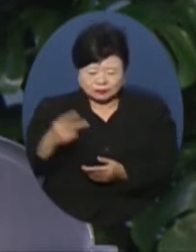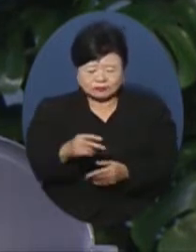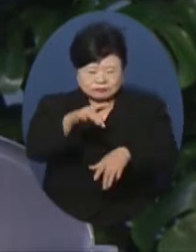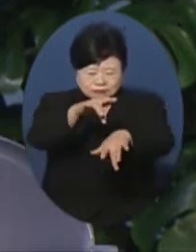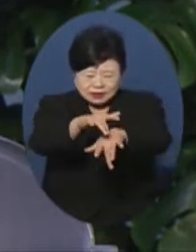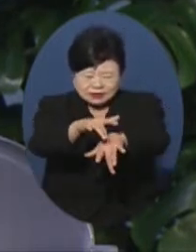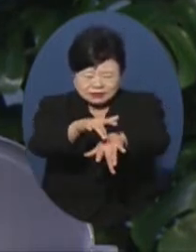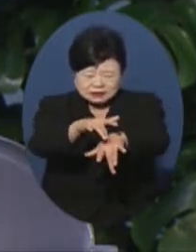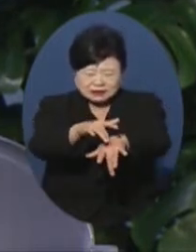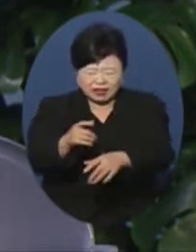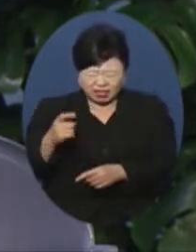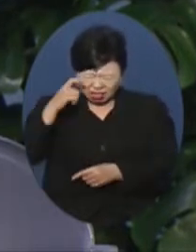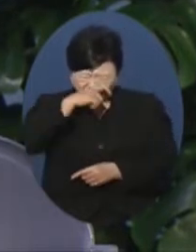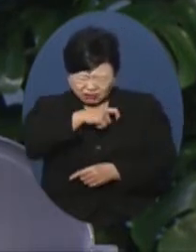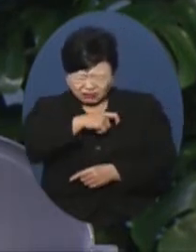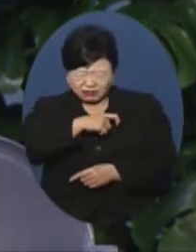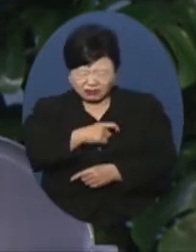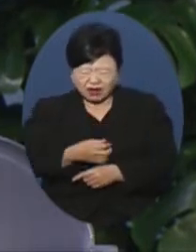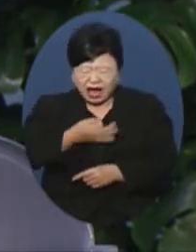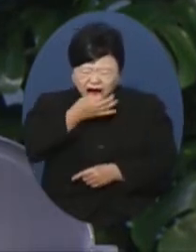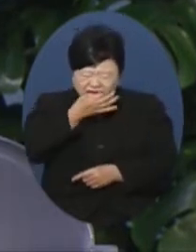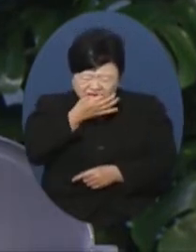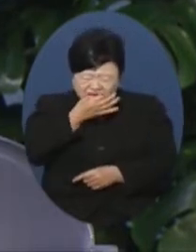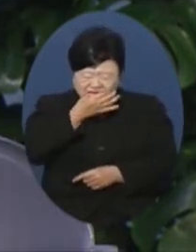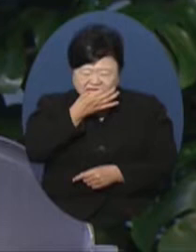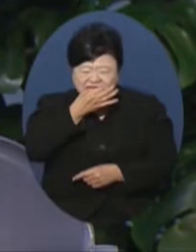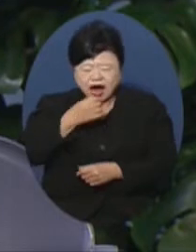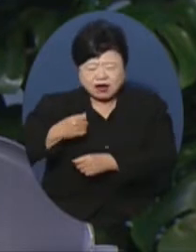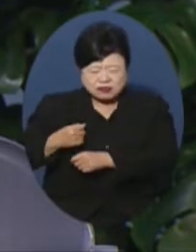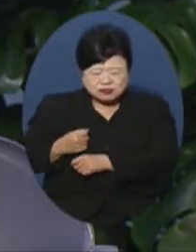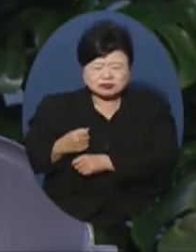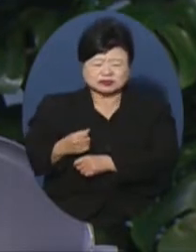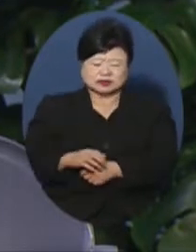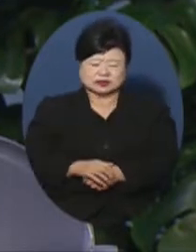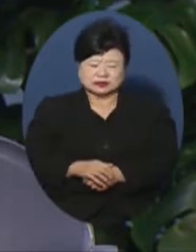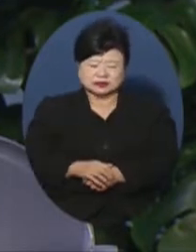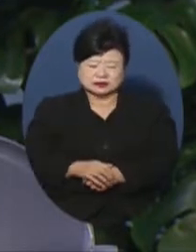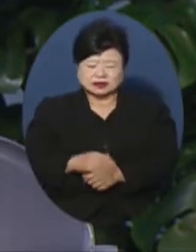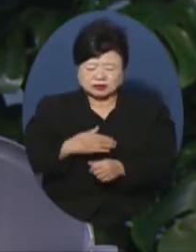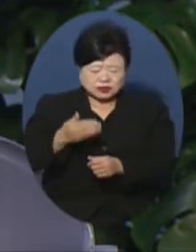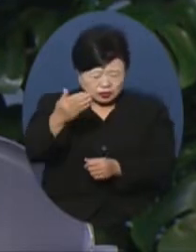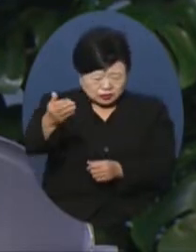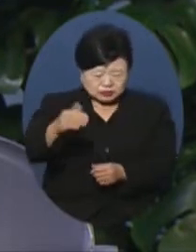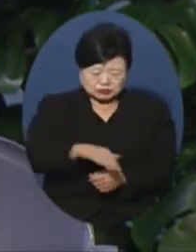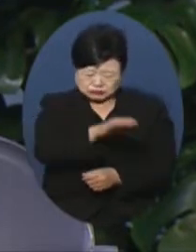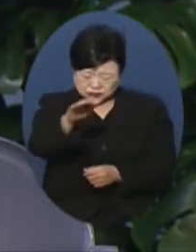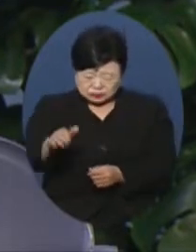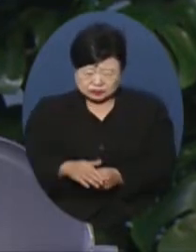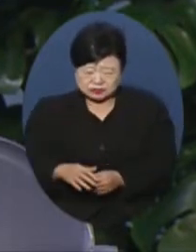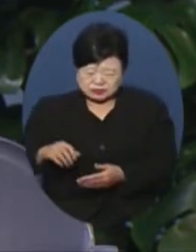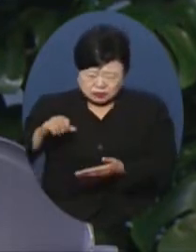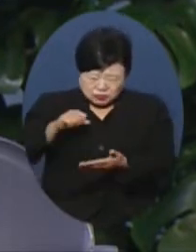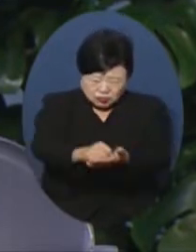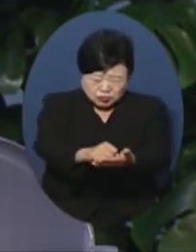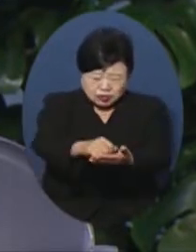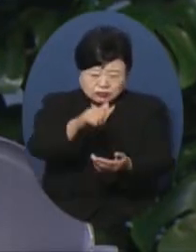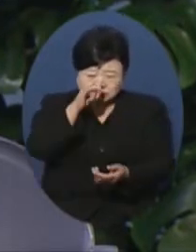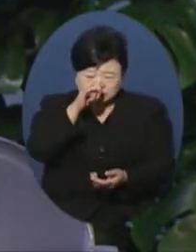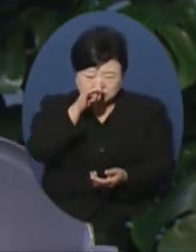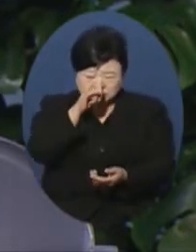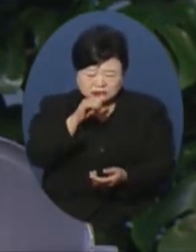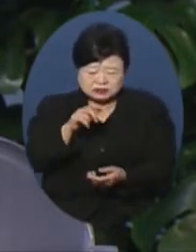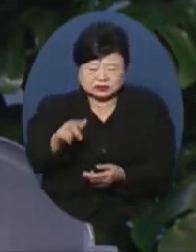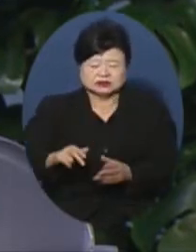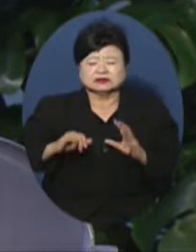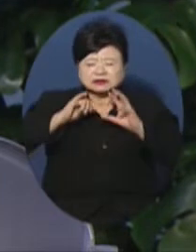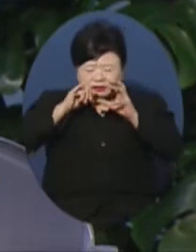또 마귀는 더러움과 탐욕의 군대 보내어 우리를 공격합니다.